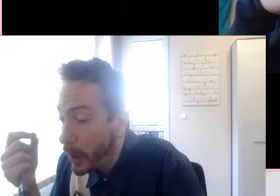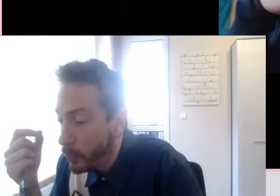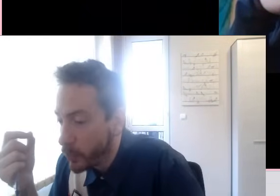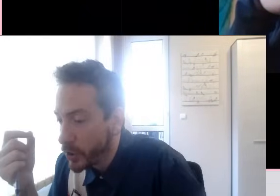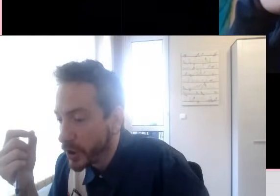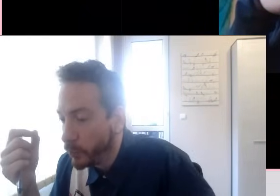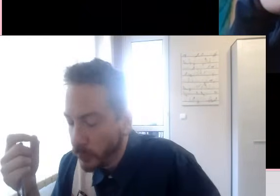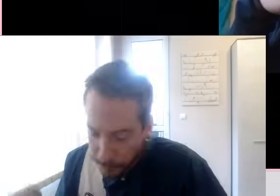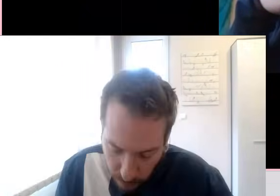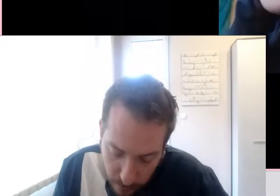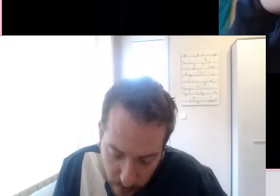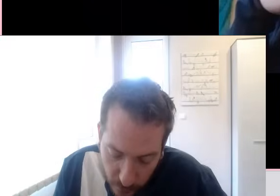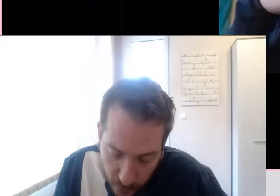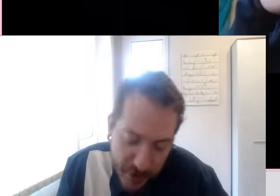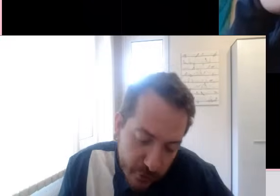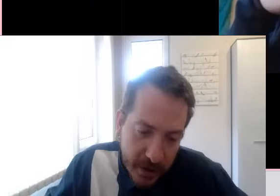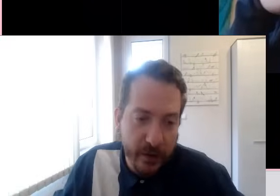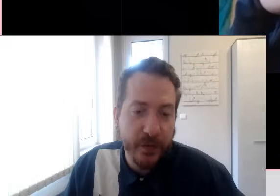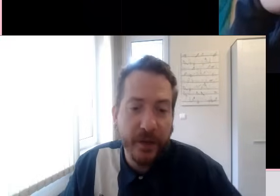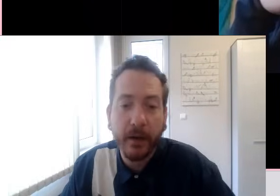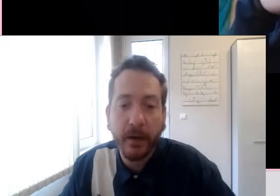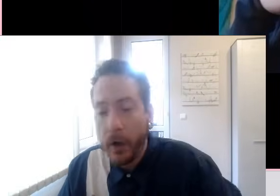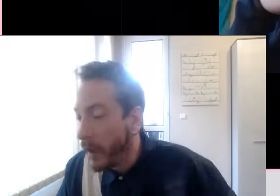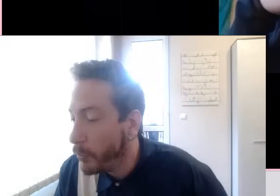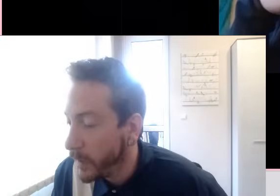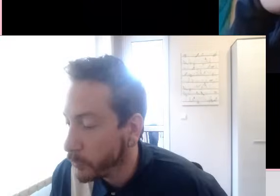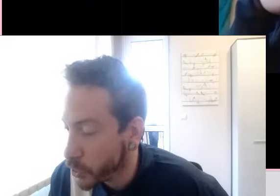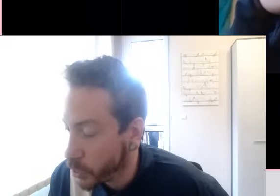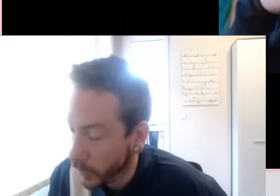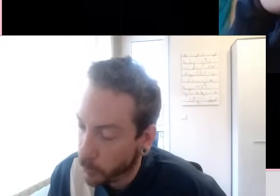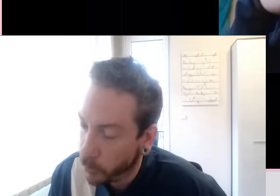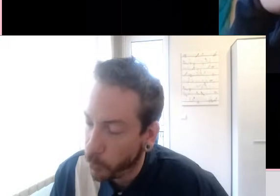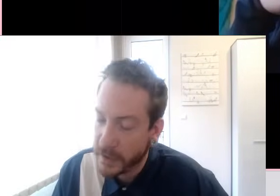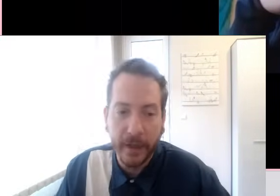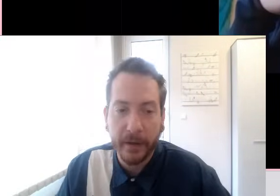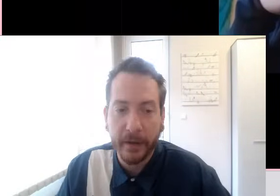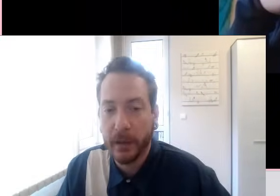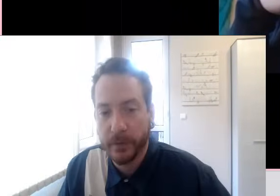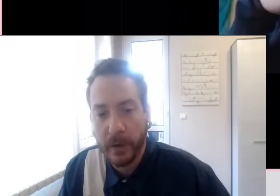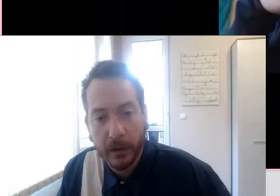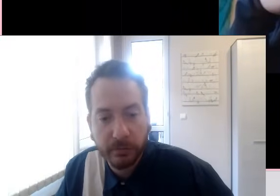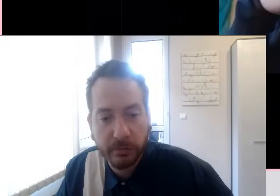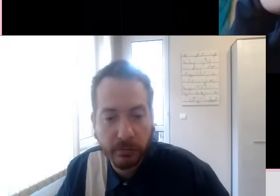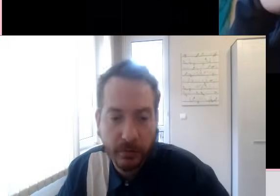nous. Et ceux qui laissent faire, là le maire de Châteauroux qui ne dit rien, enfin...